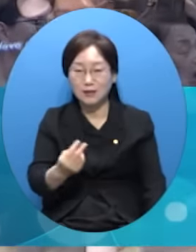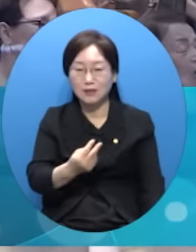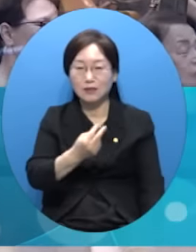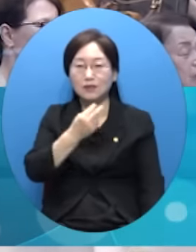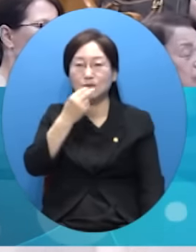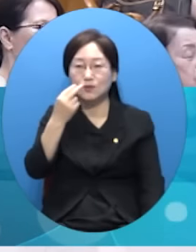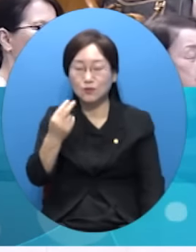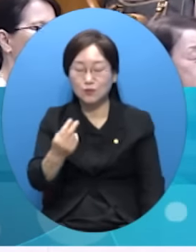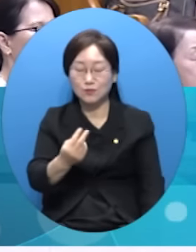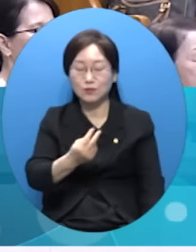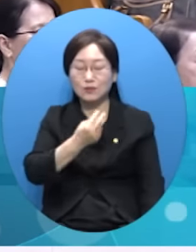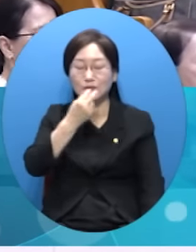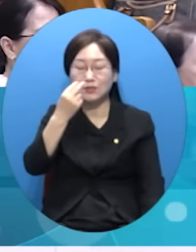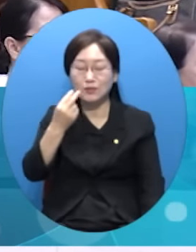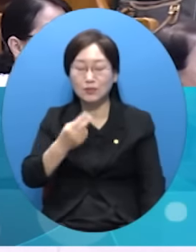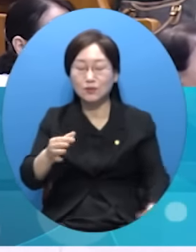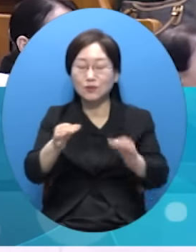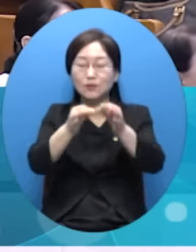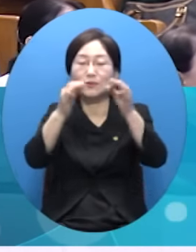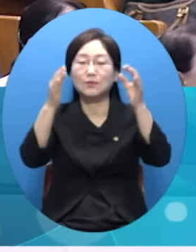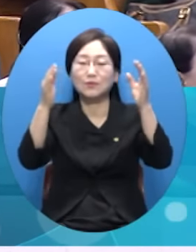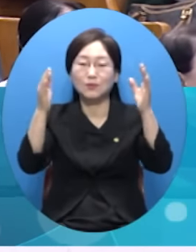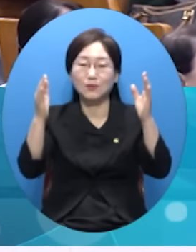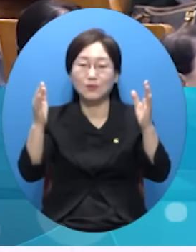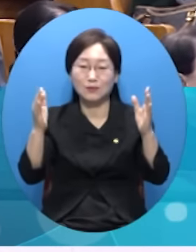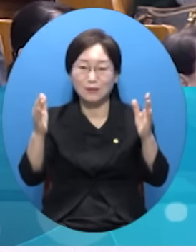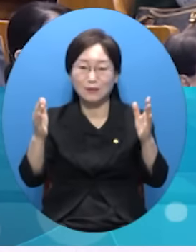살아 숨을 쉬는